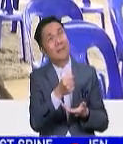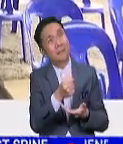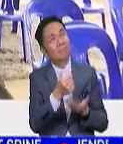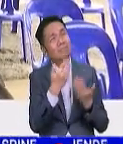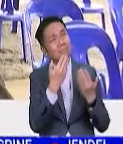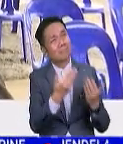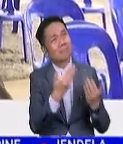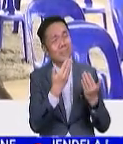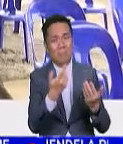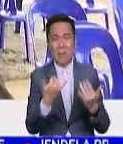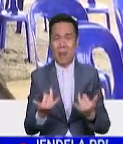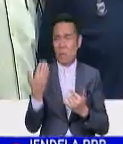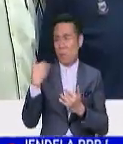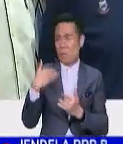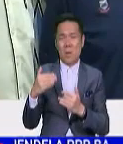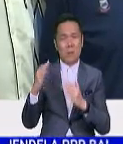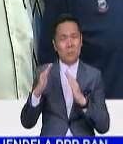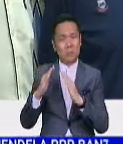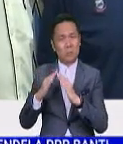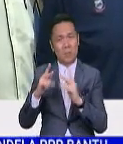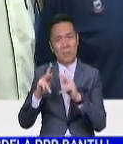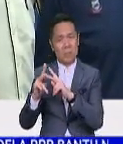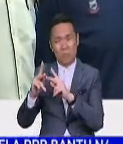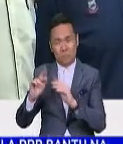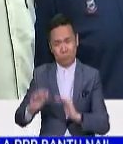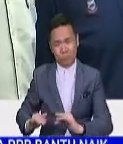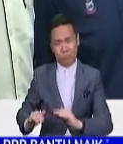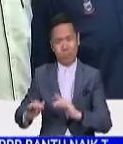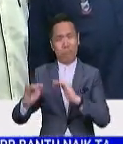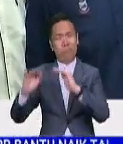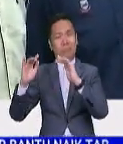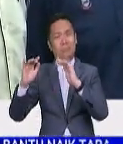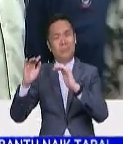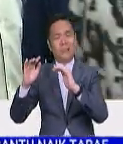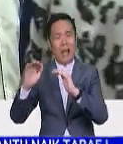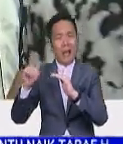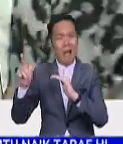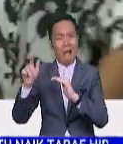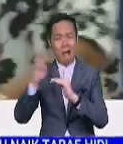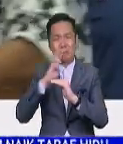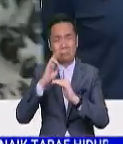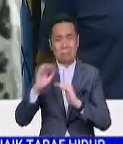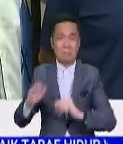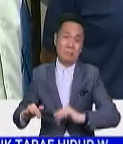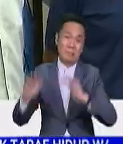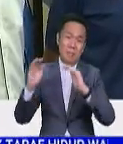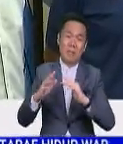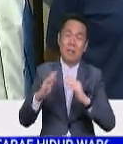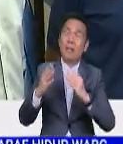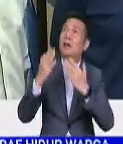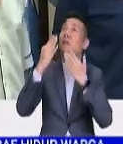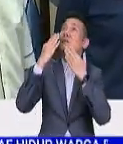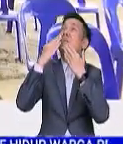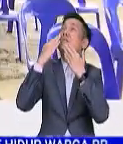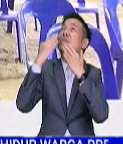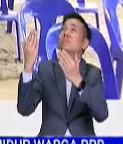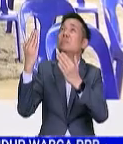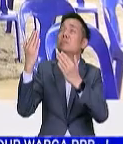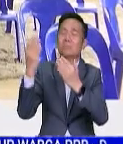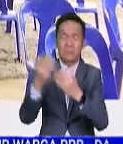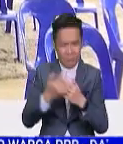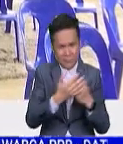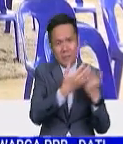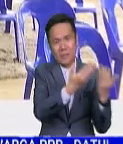bangsa banjir rezeki kampungmuslim ataupun jemaah namanya yang tenang jadi ini bersekolah dapat kita